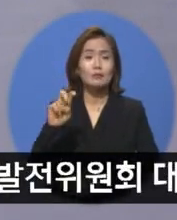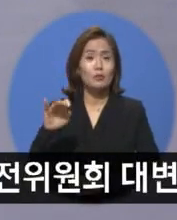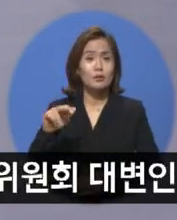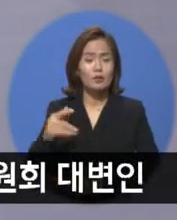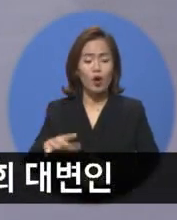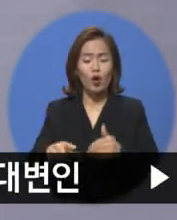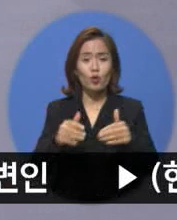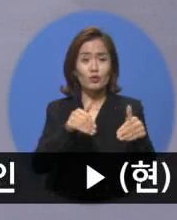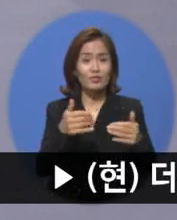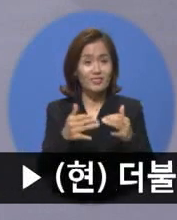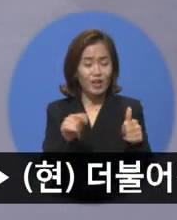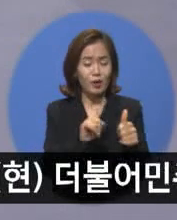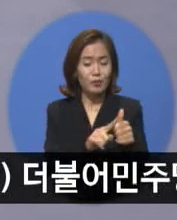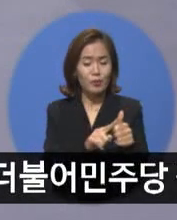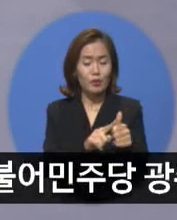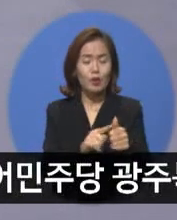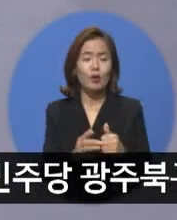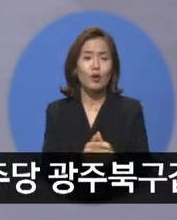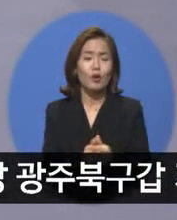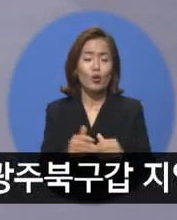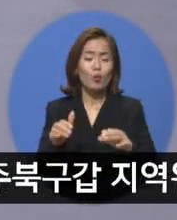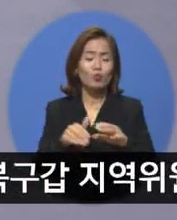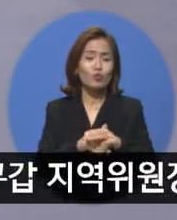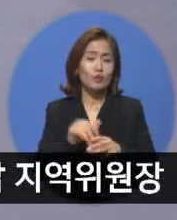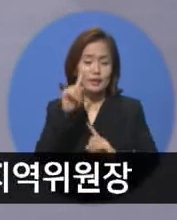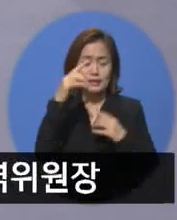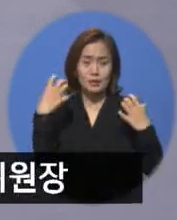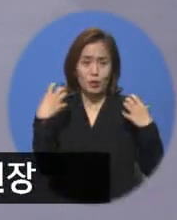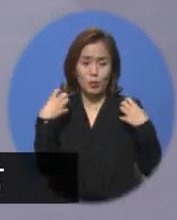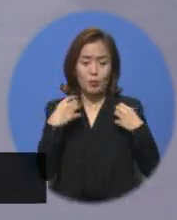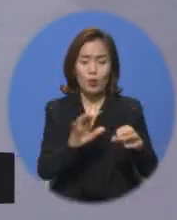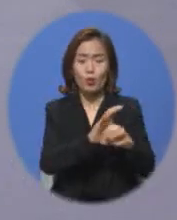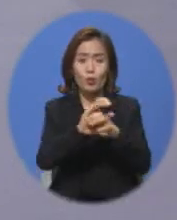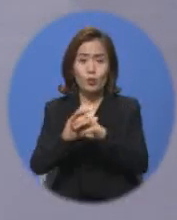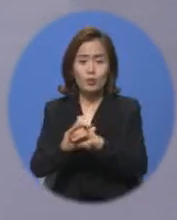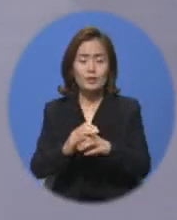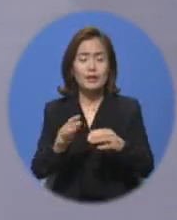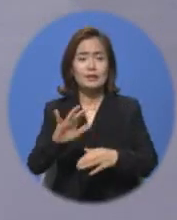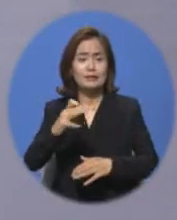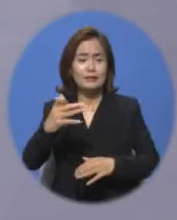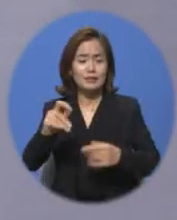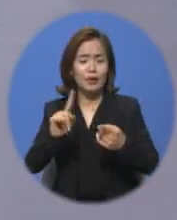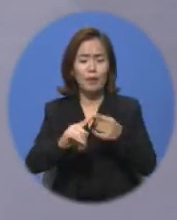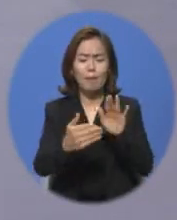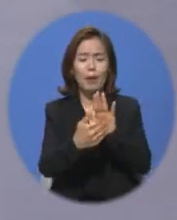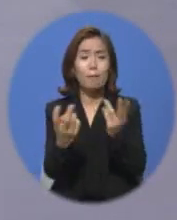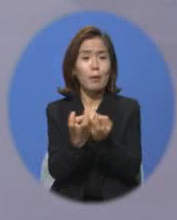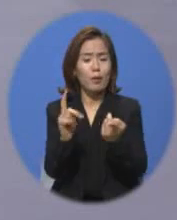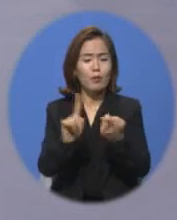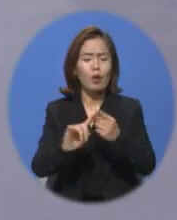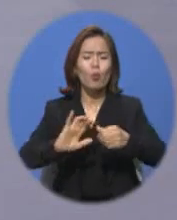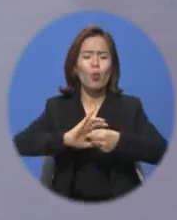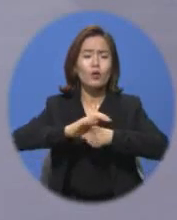어제 임비서실장은전 세계가문재인 정부의코로나19대응을칭찬하고있다고언급하며,